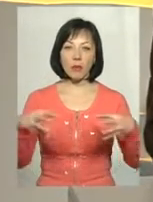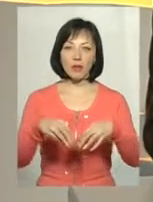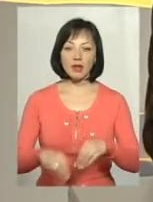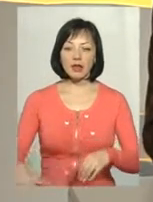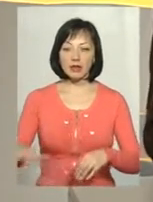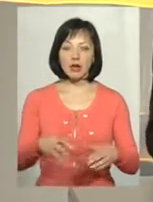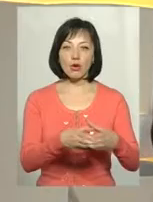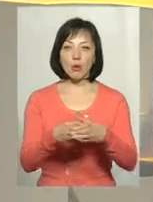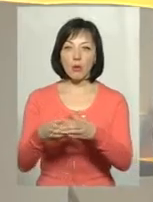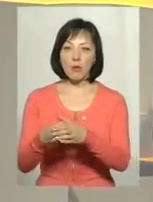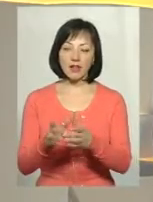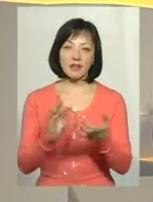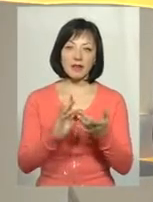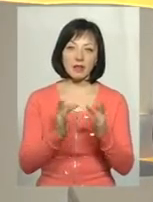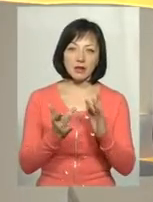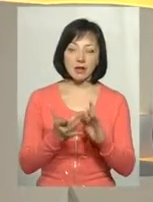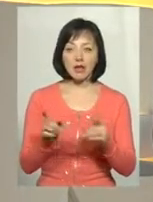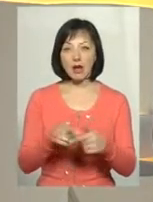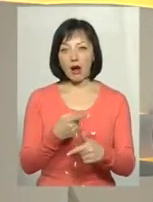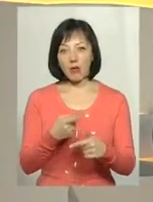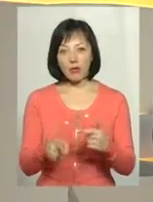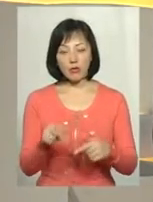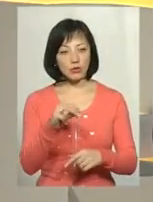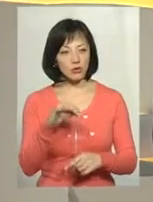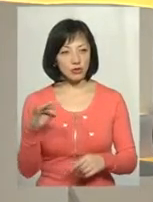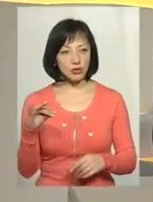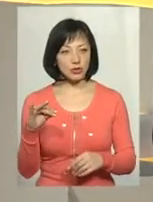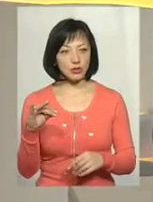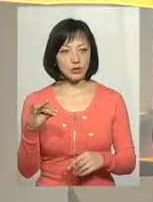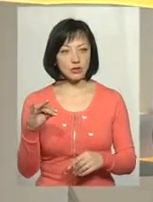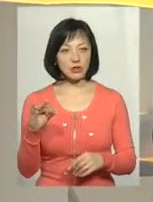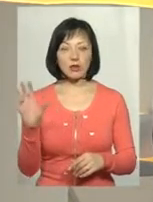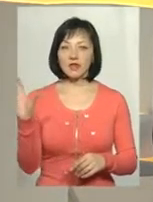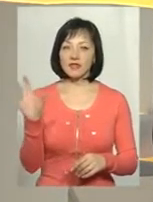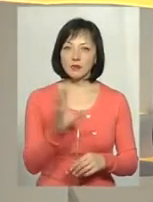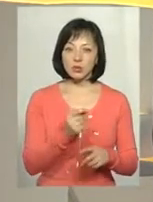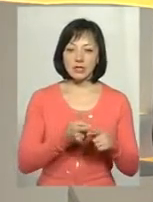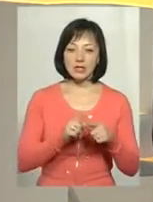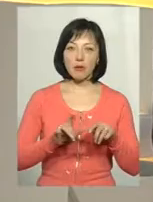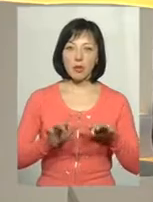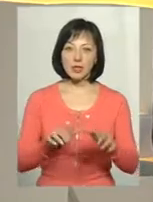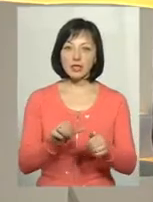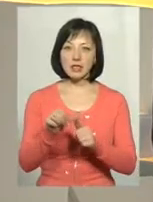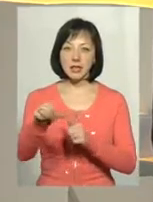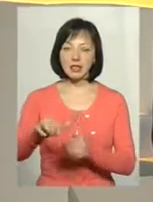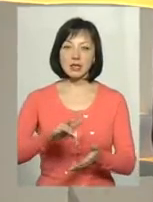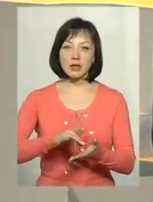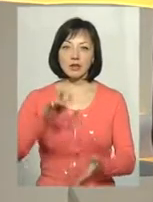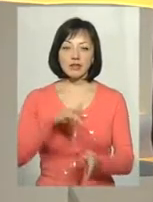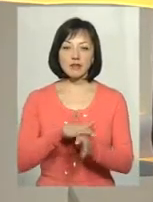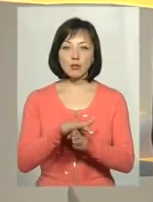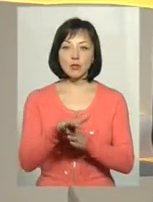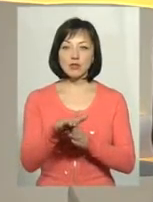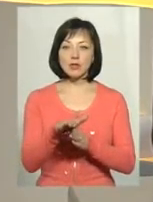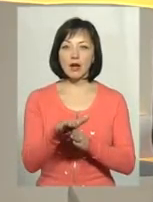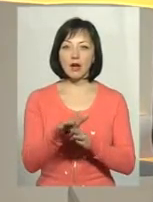у соцмережах, або ж чи всюди той процес децентралізації відбувся гладко і не